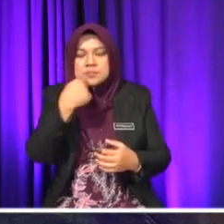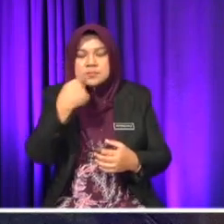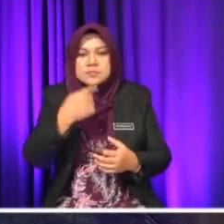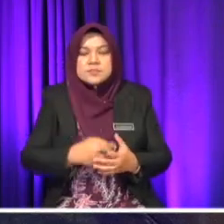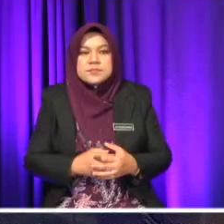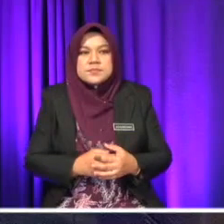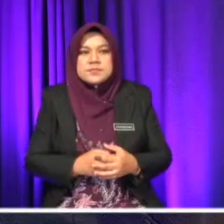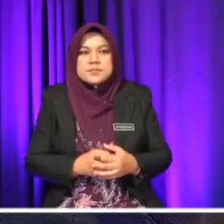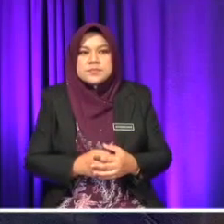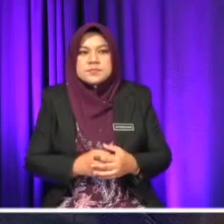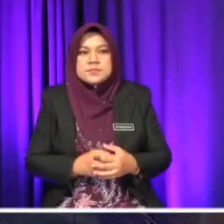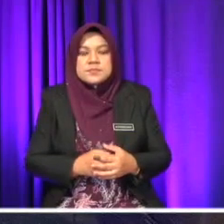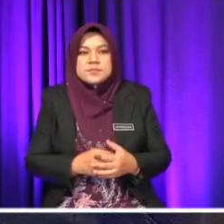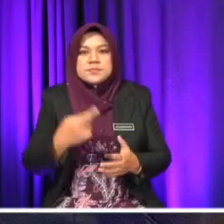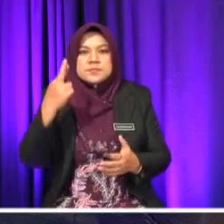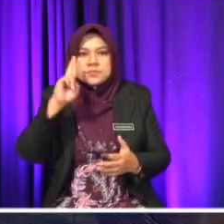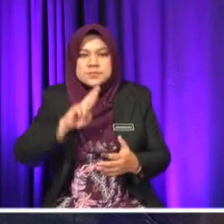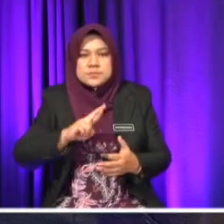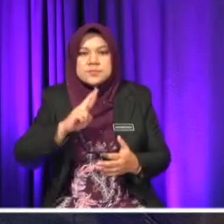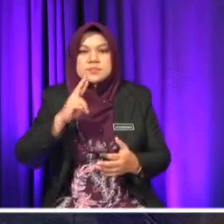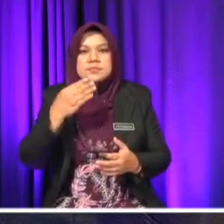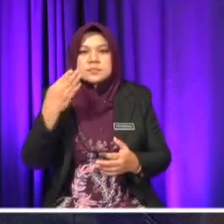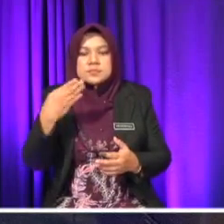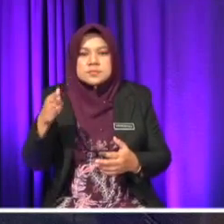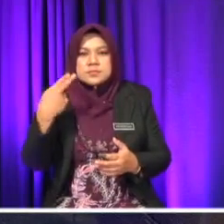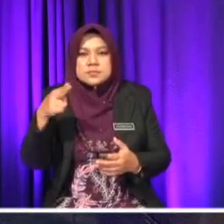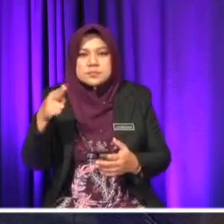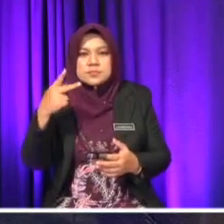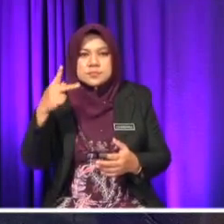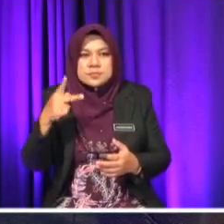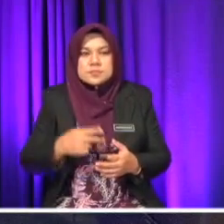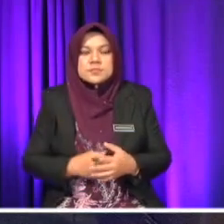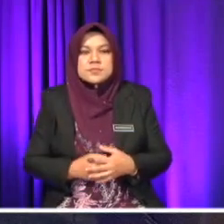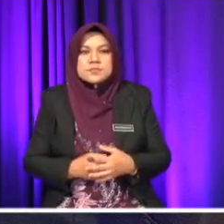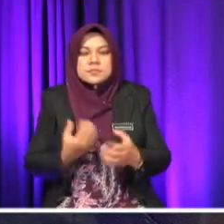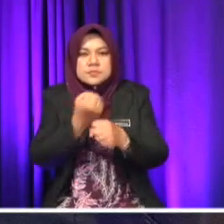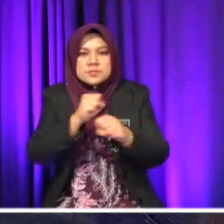dan topi merah kah topi hijau kah topi biru atau topi kuning